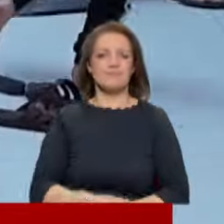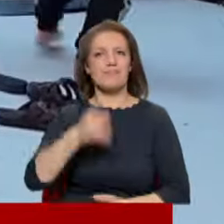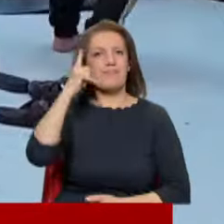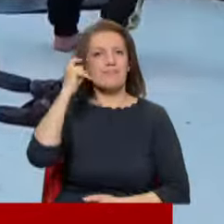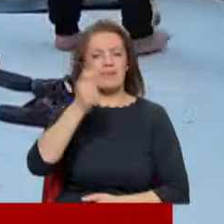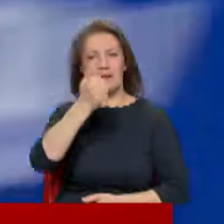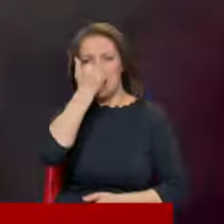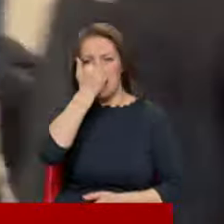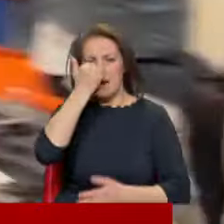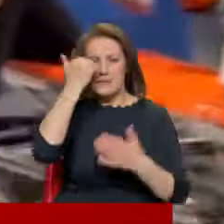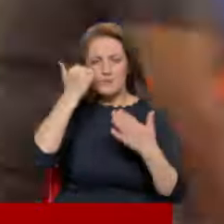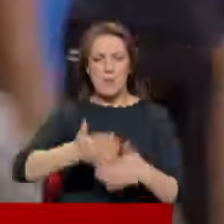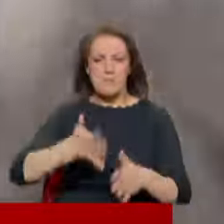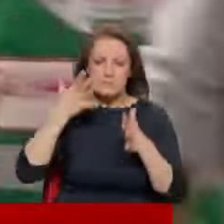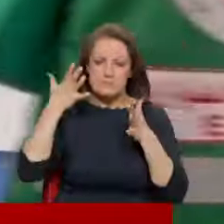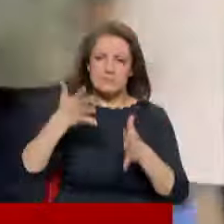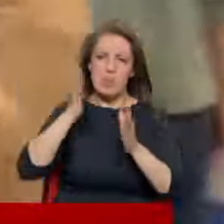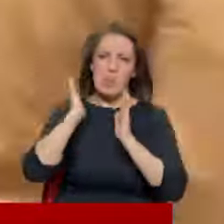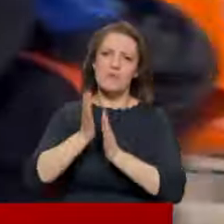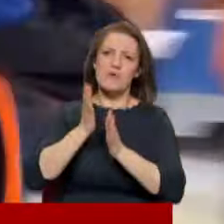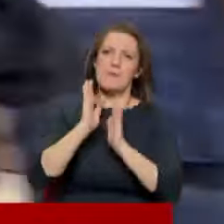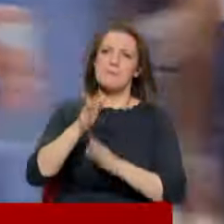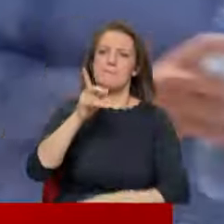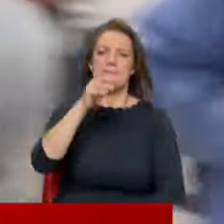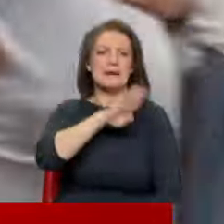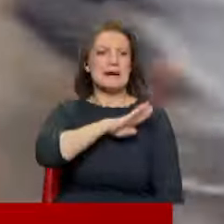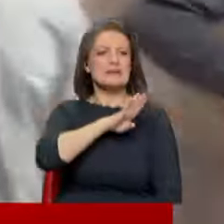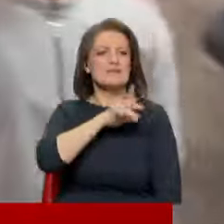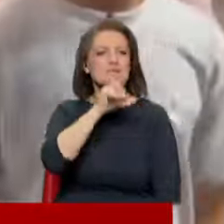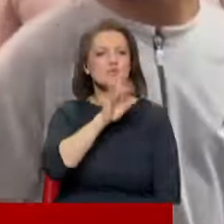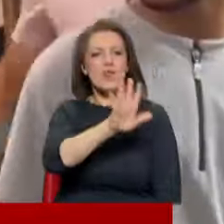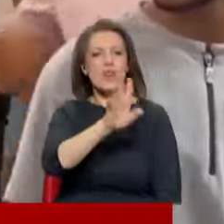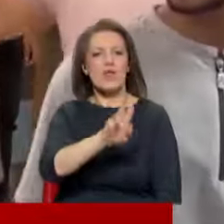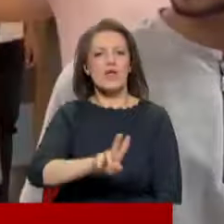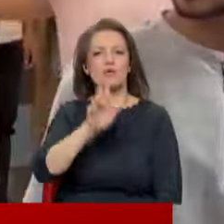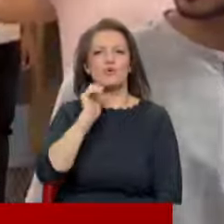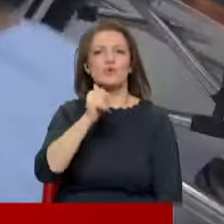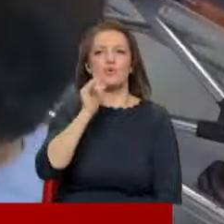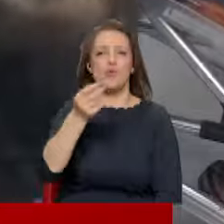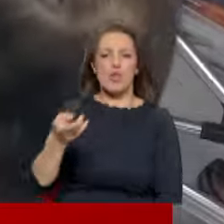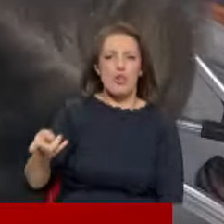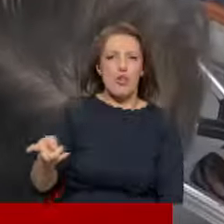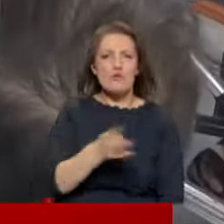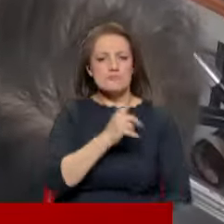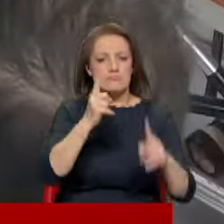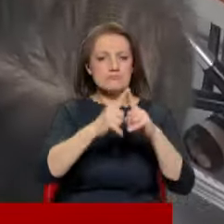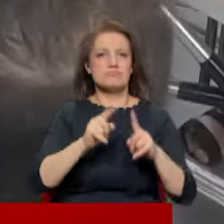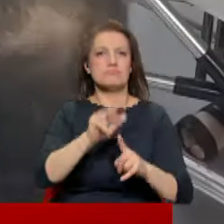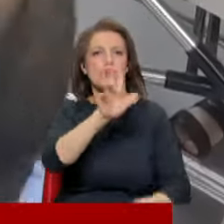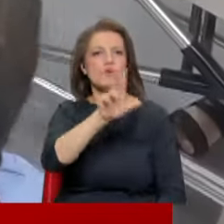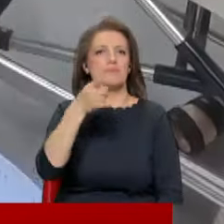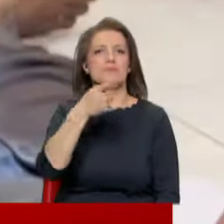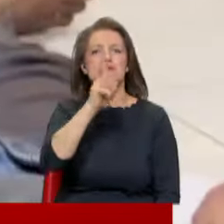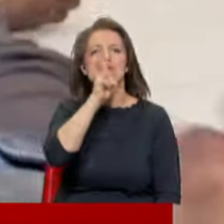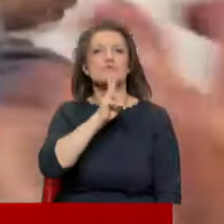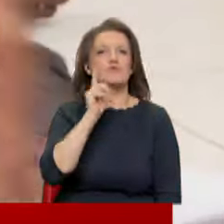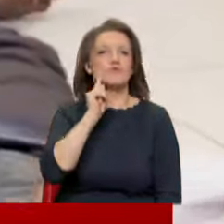İsrail kana doymuyor. Gazze'de saldırılar 157 günü geride bıraktı. Can kaybı 31.200'e